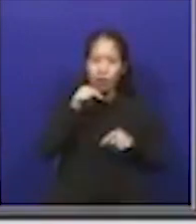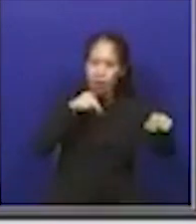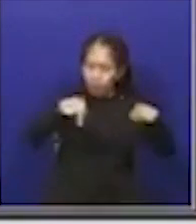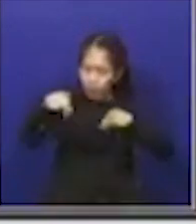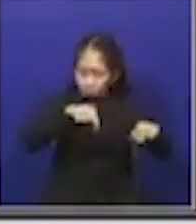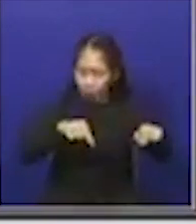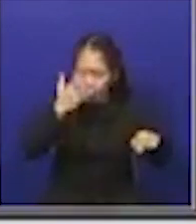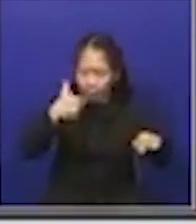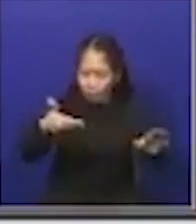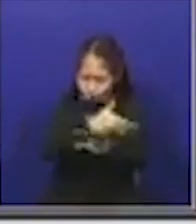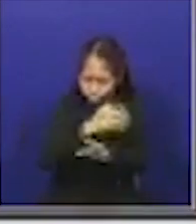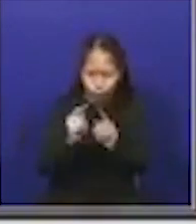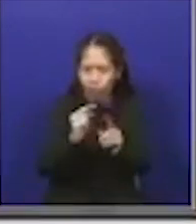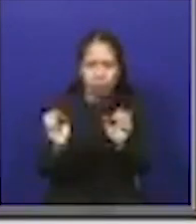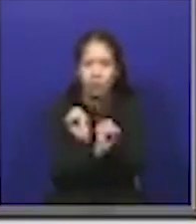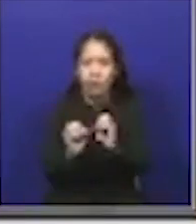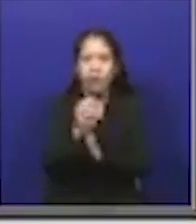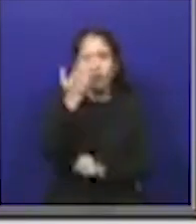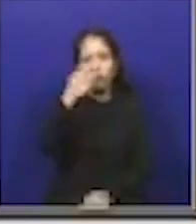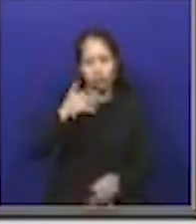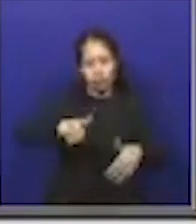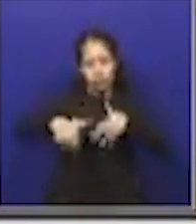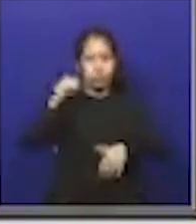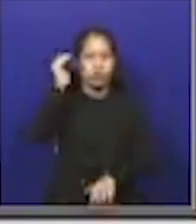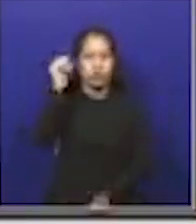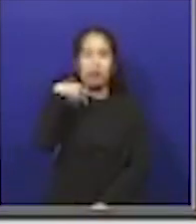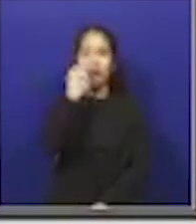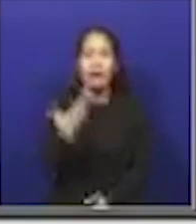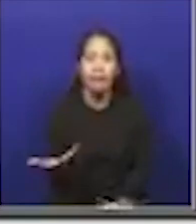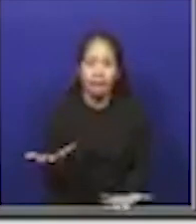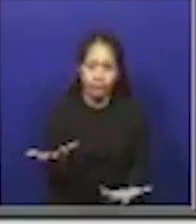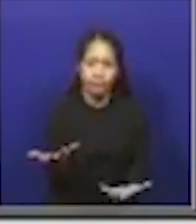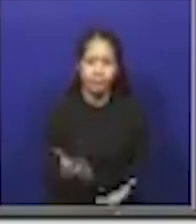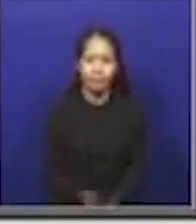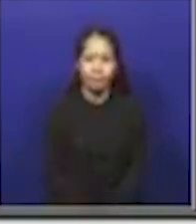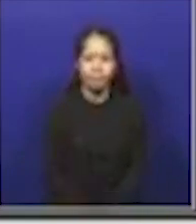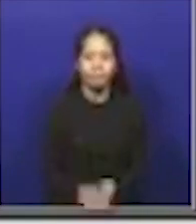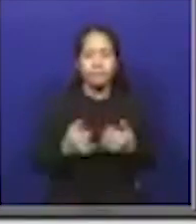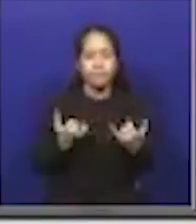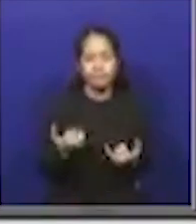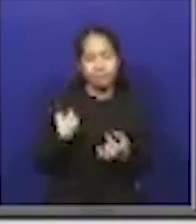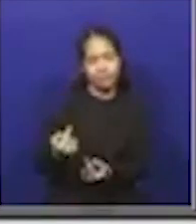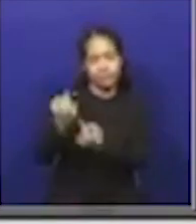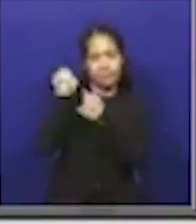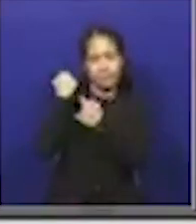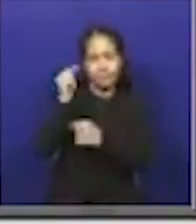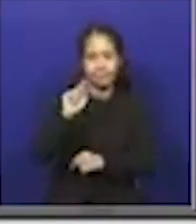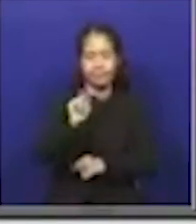แล้วจะเชื่ออะไรได้แล้วประชาชนจะฟังใครฮะ คราวนี้มันก็กลับมาต่ออีกนะฮ